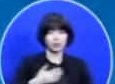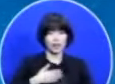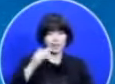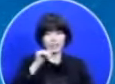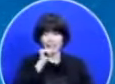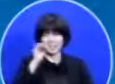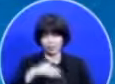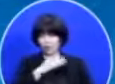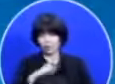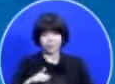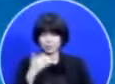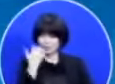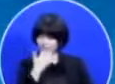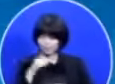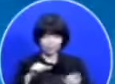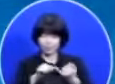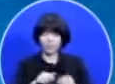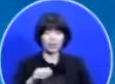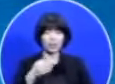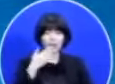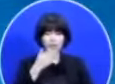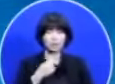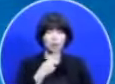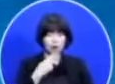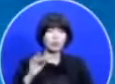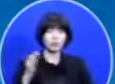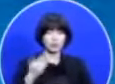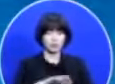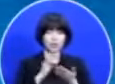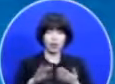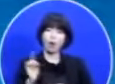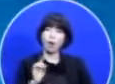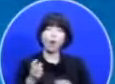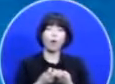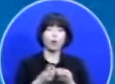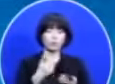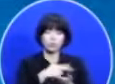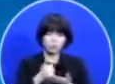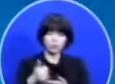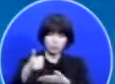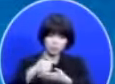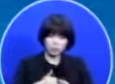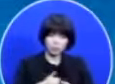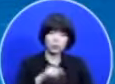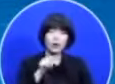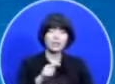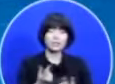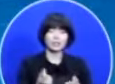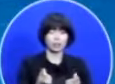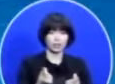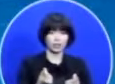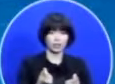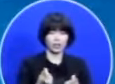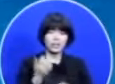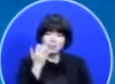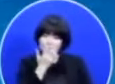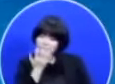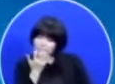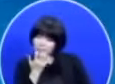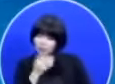음행 간음 할 수 없게 되는 건 어떻게 주님을 모시고 그렇게 음양 하고